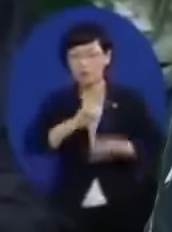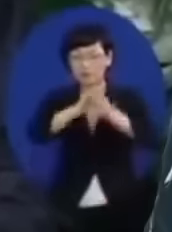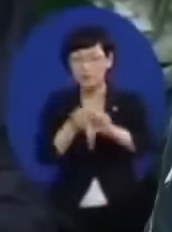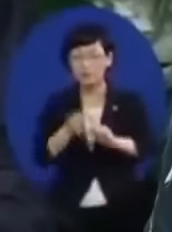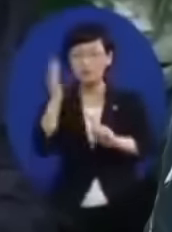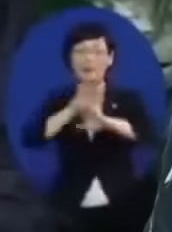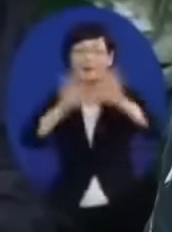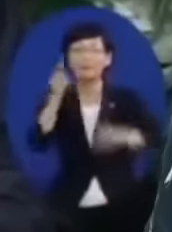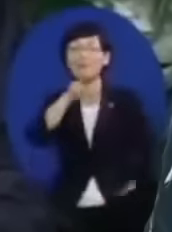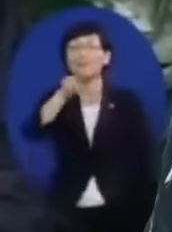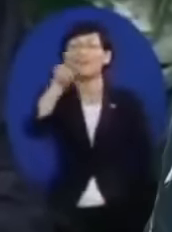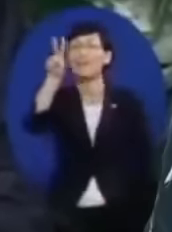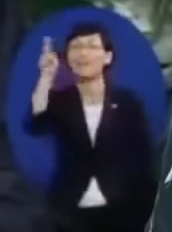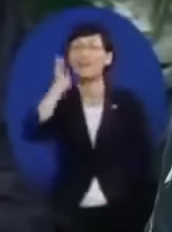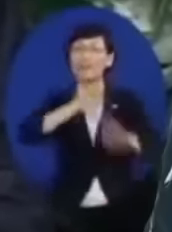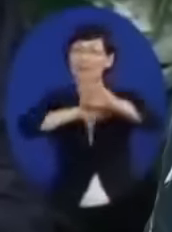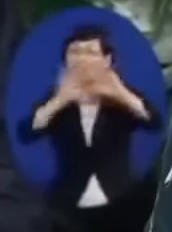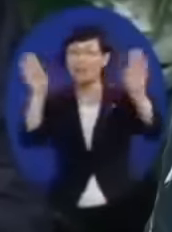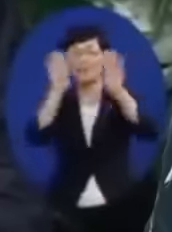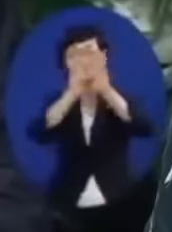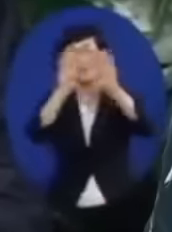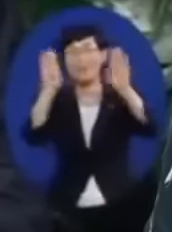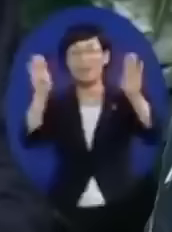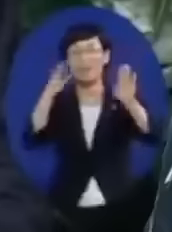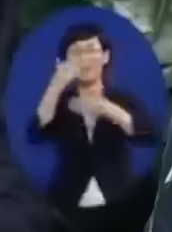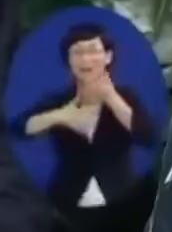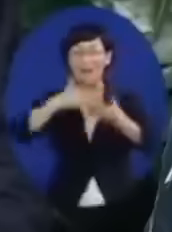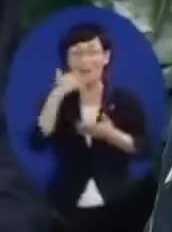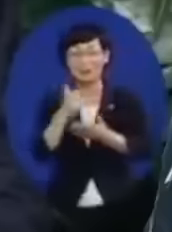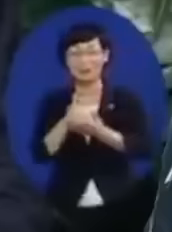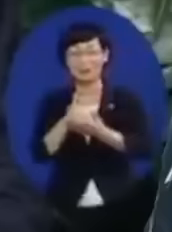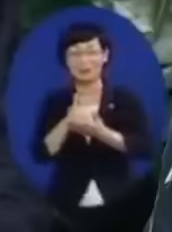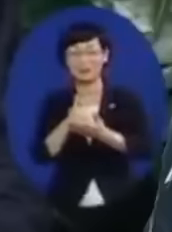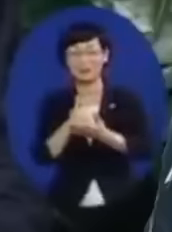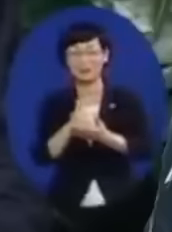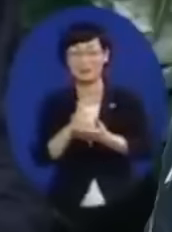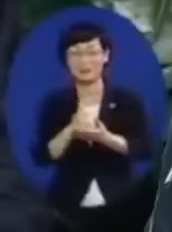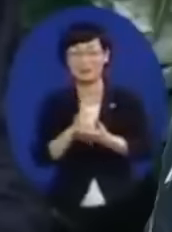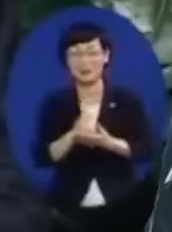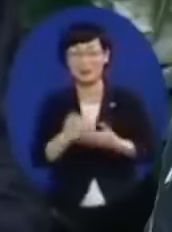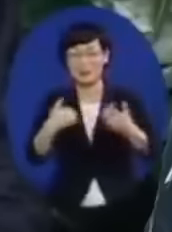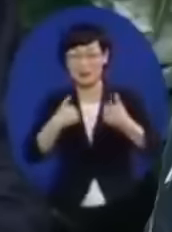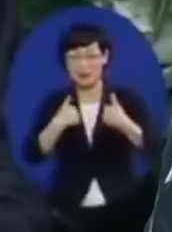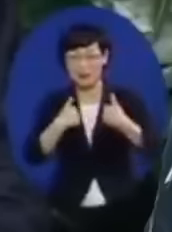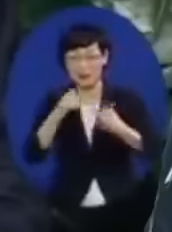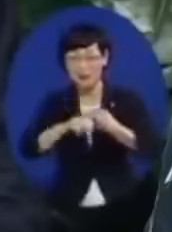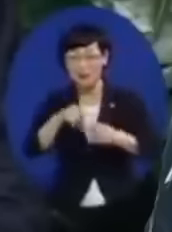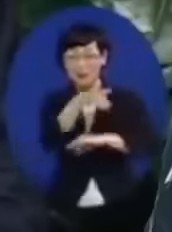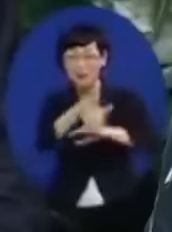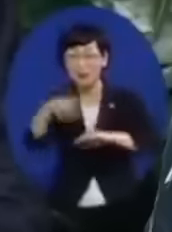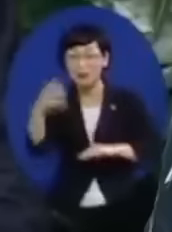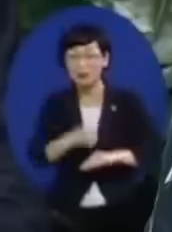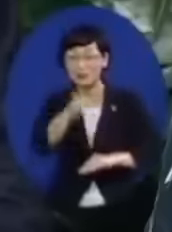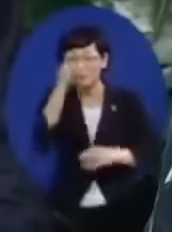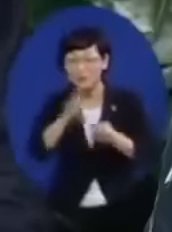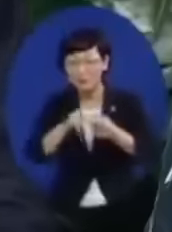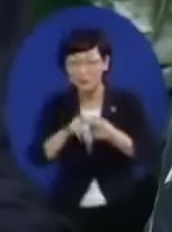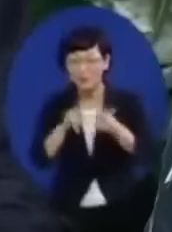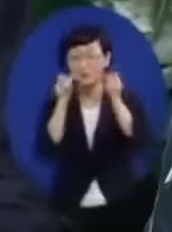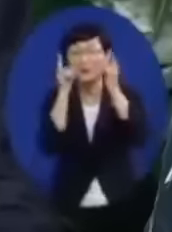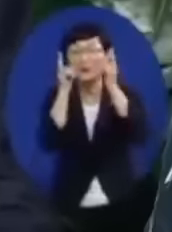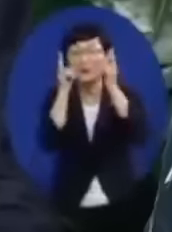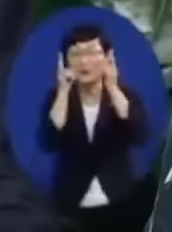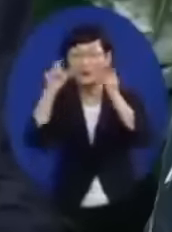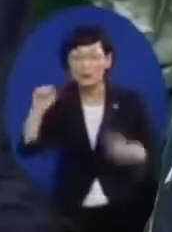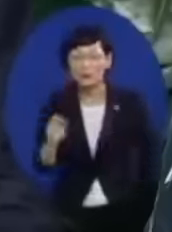쳐다보니 하늘 문이 열려 있고 하나님이 자기에 대한 계획을 가지고 있는 것을 알자 그